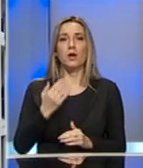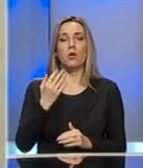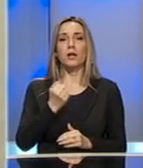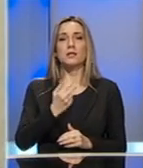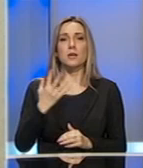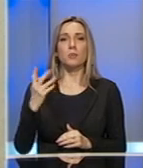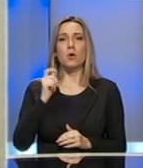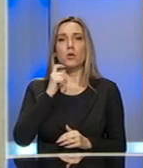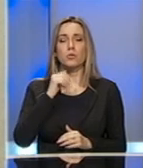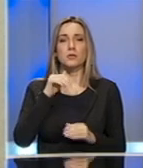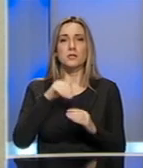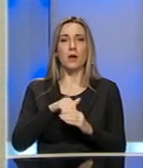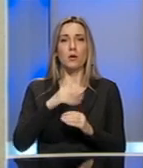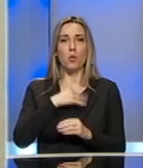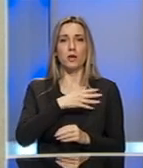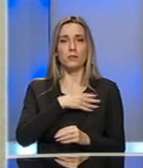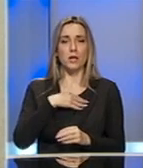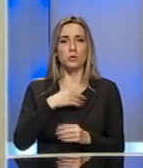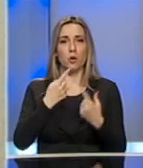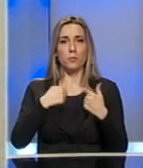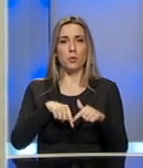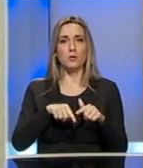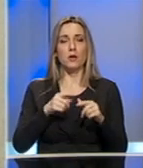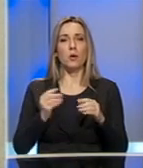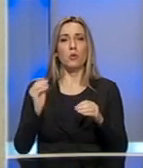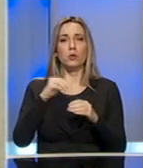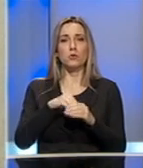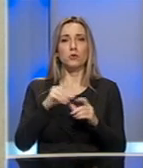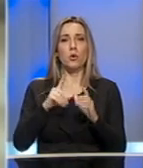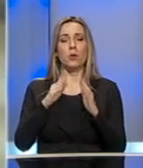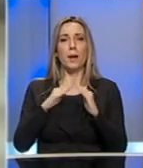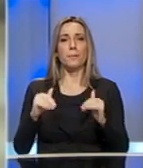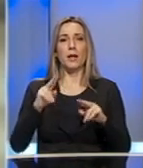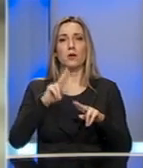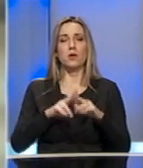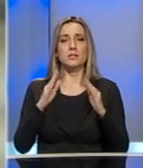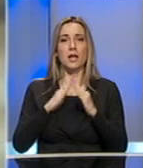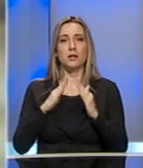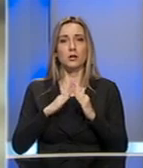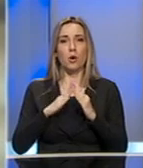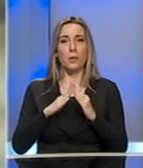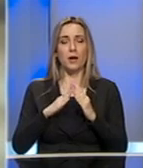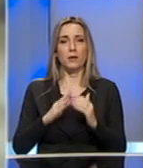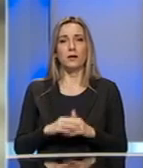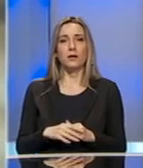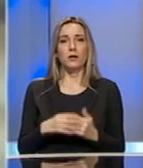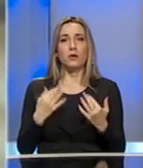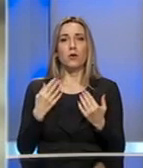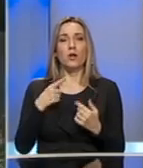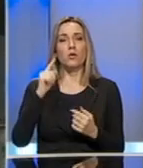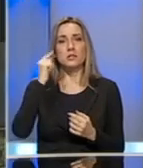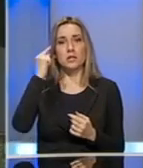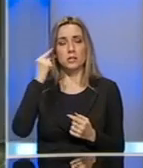ljudi zaista, pa ja bih rekao u Hrvatskoj naročito, uključio u kampanju Ostani doma. I koliko se čini